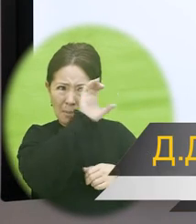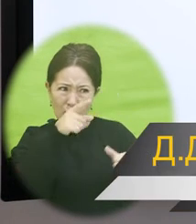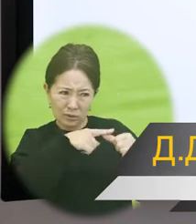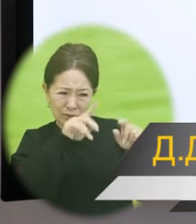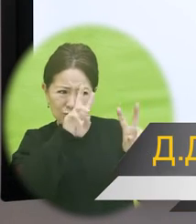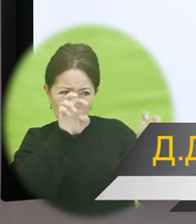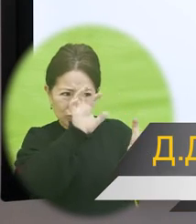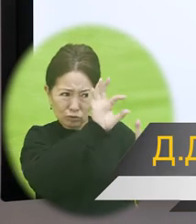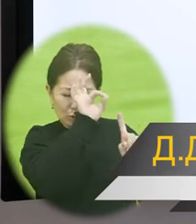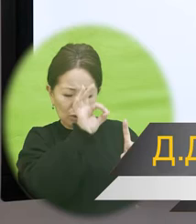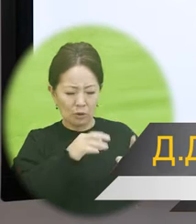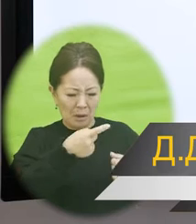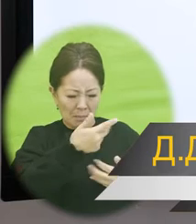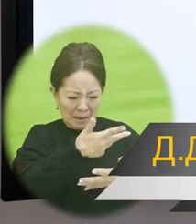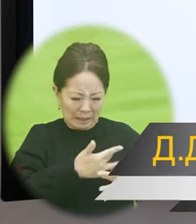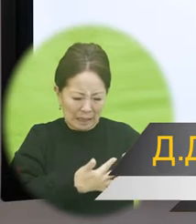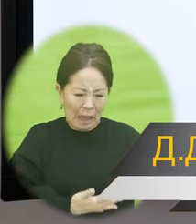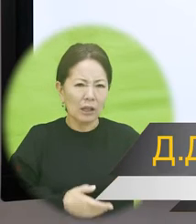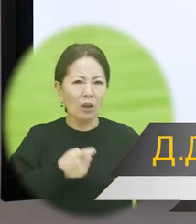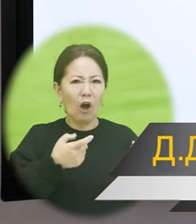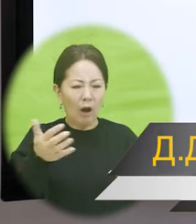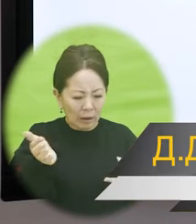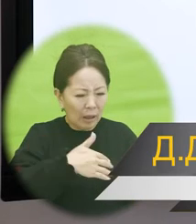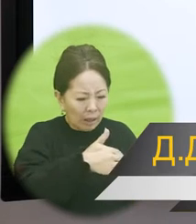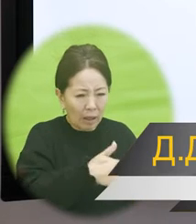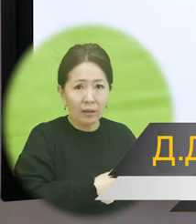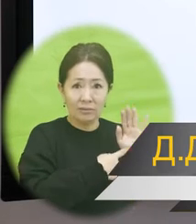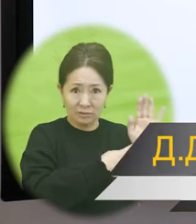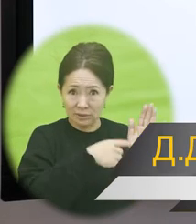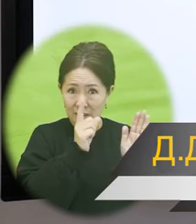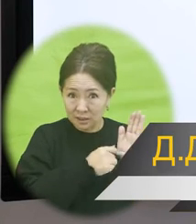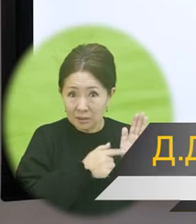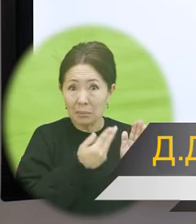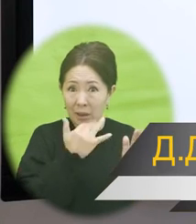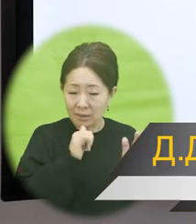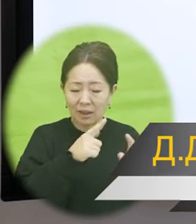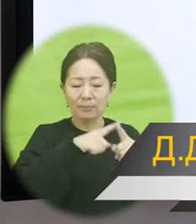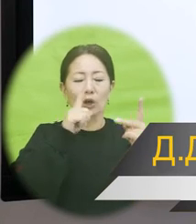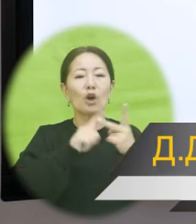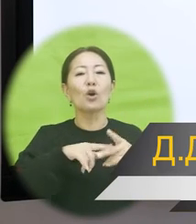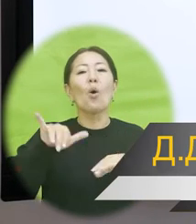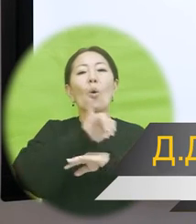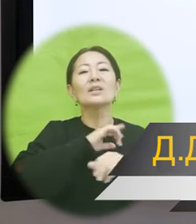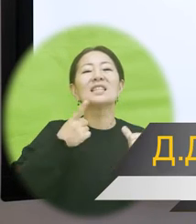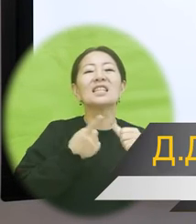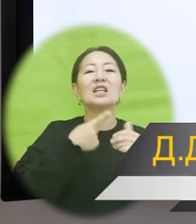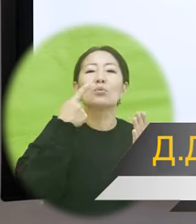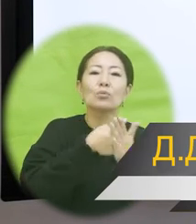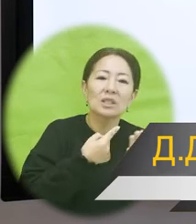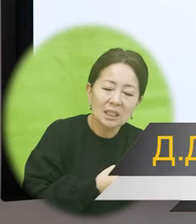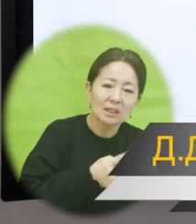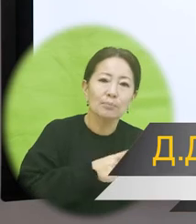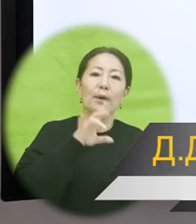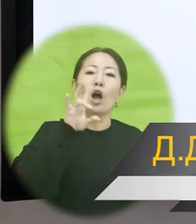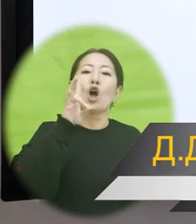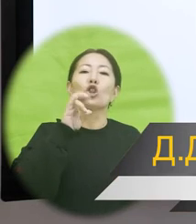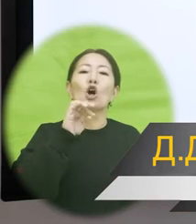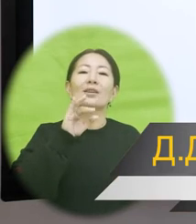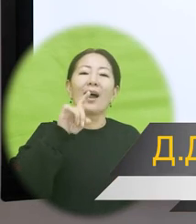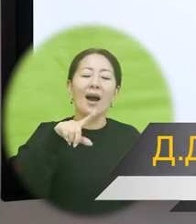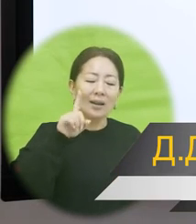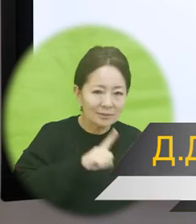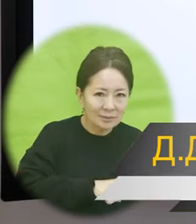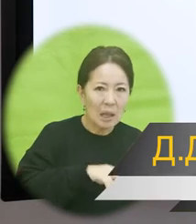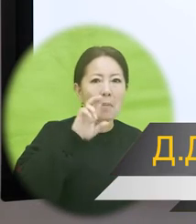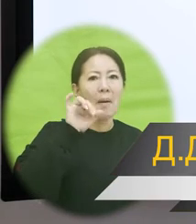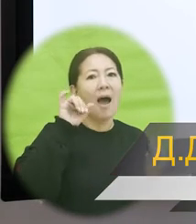баримтыг бүрдүүлдэг. За мөн хит хитэн байгууллага, за улсын бүртгэл, нотариат, арилжааны банк гэх мэт